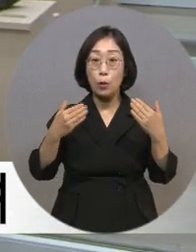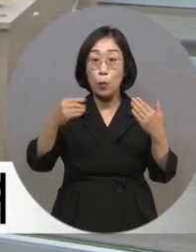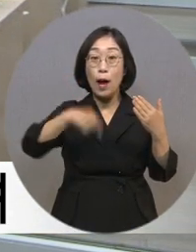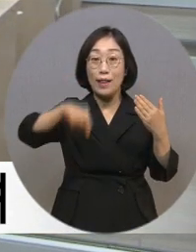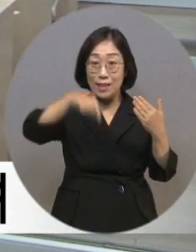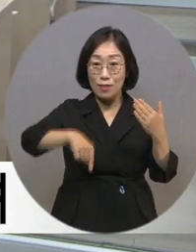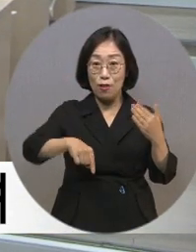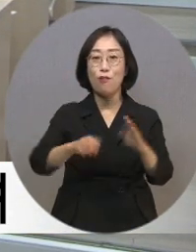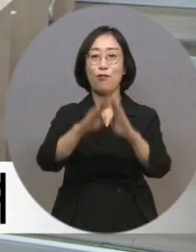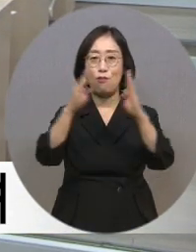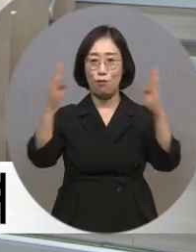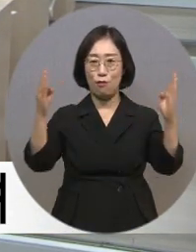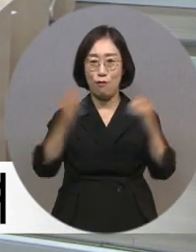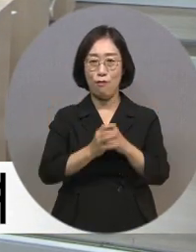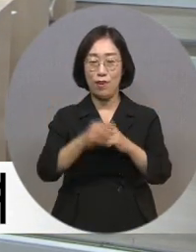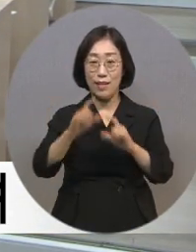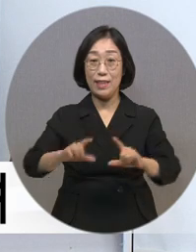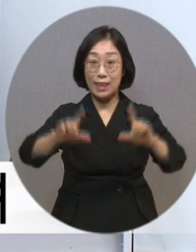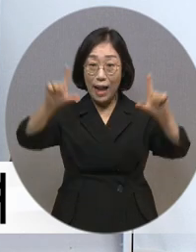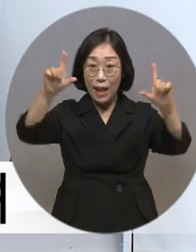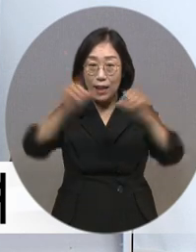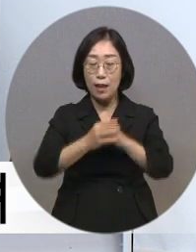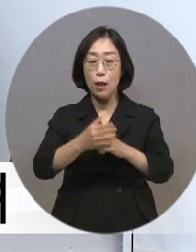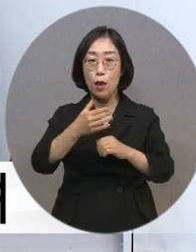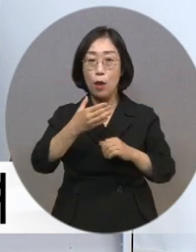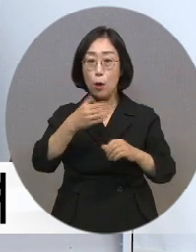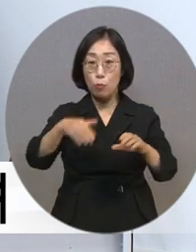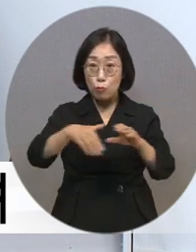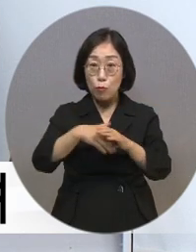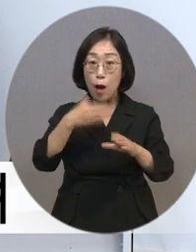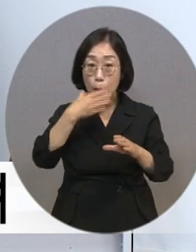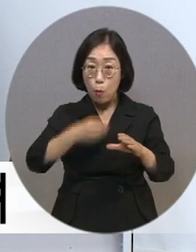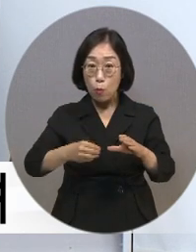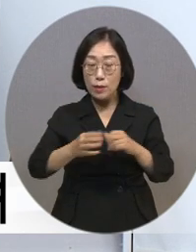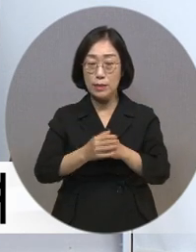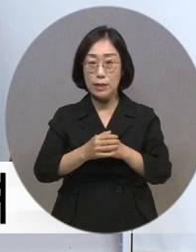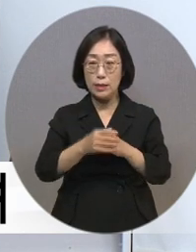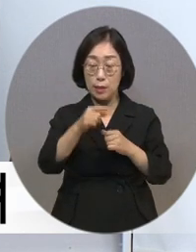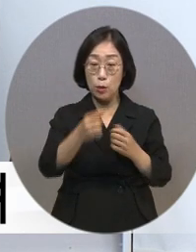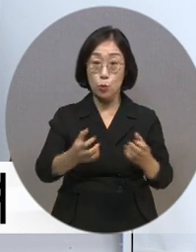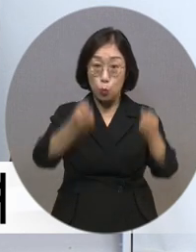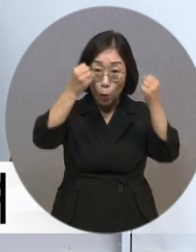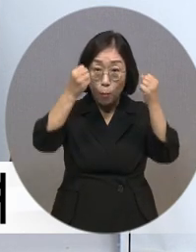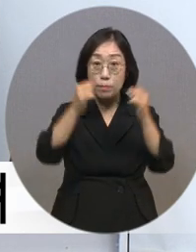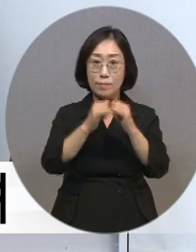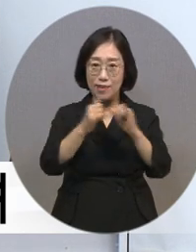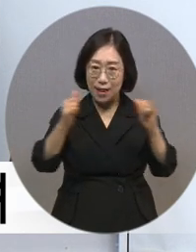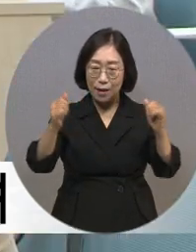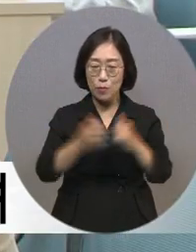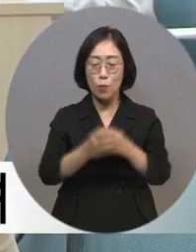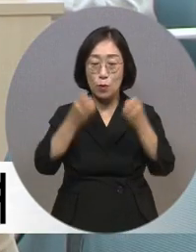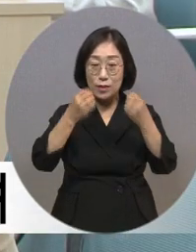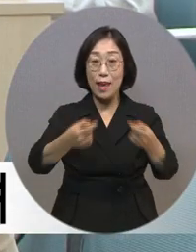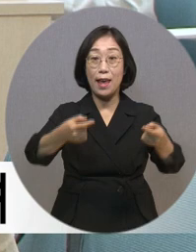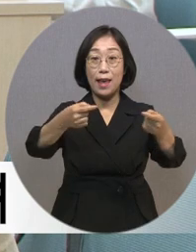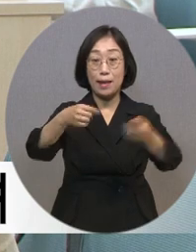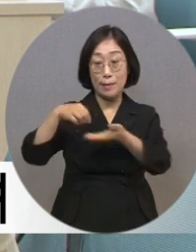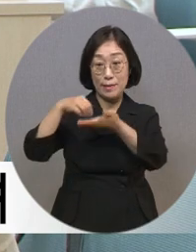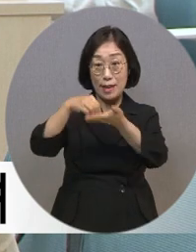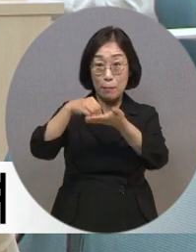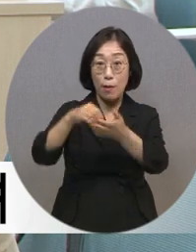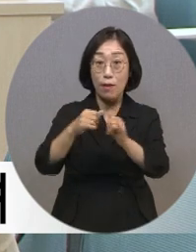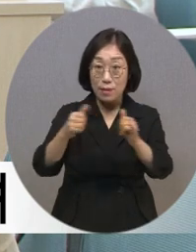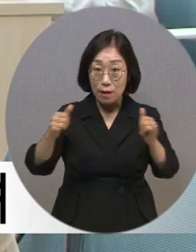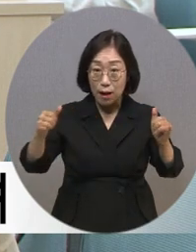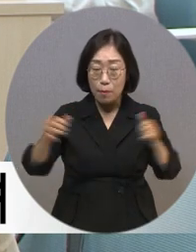진행하였습니다. 본 행사에서는 문화복지 CEO 과정 수료생들을 비롯해 많은 신입생들이 참석하여